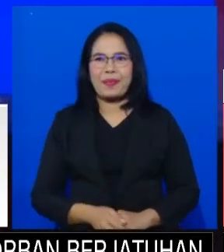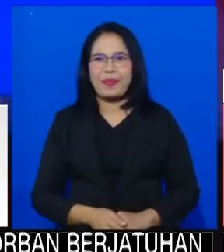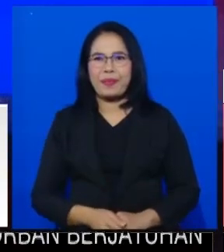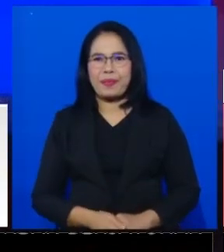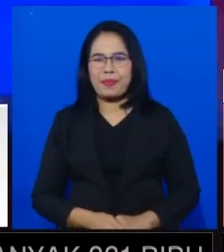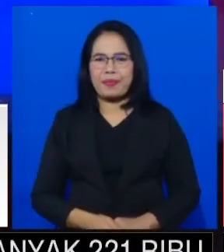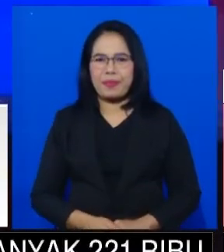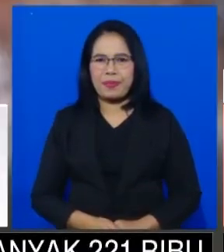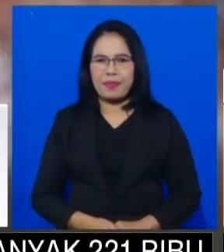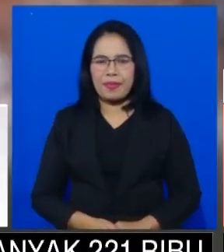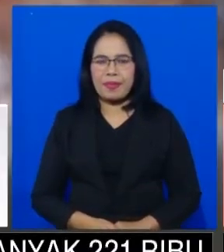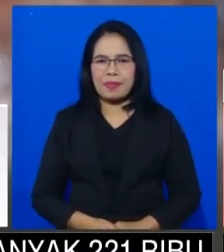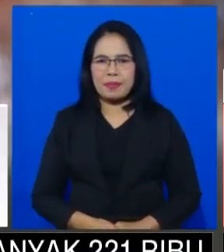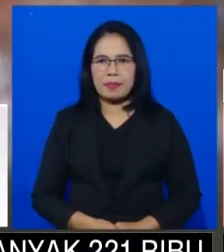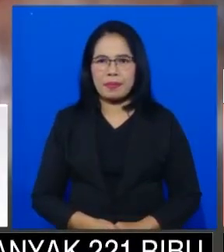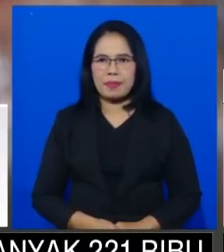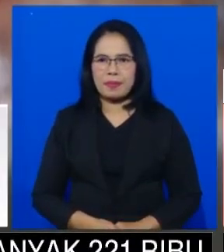Putri.